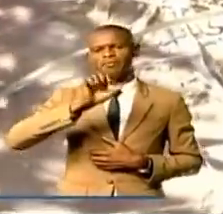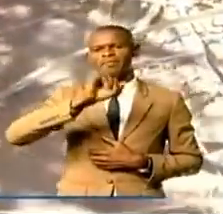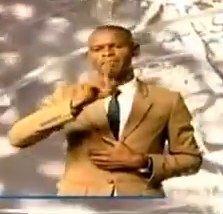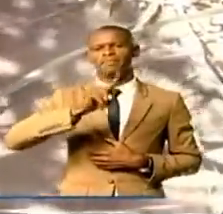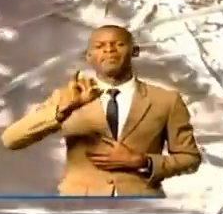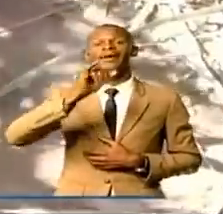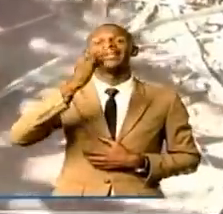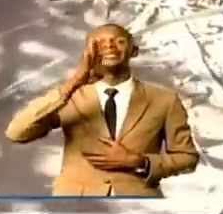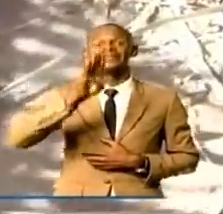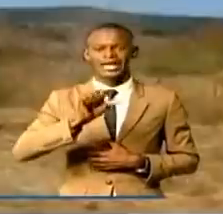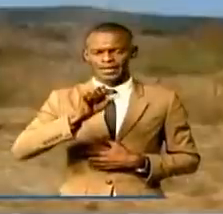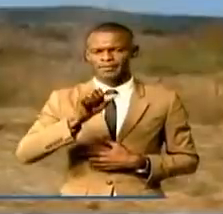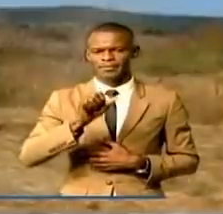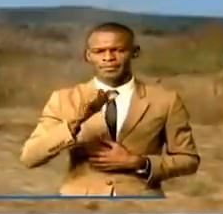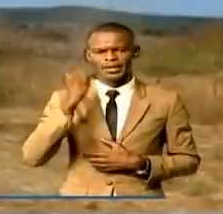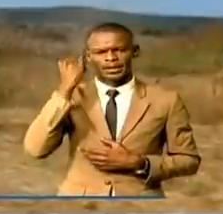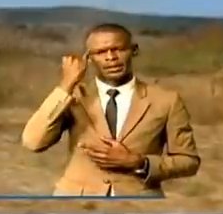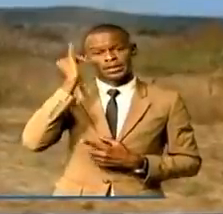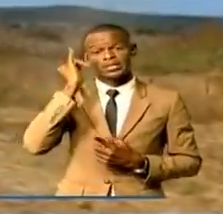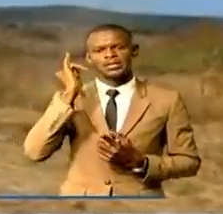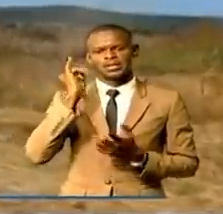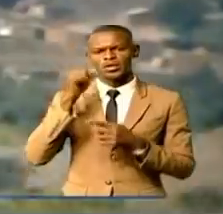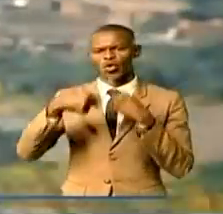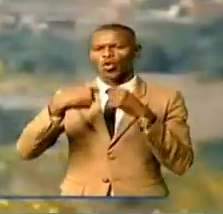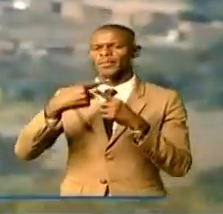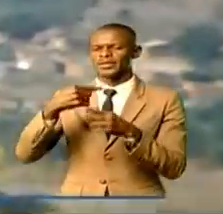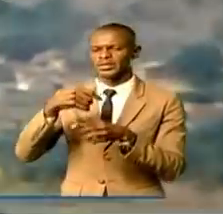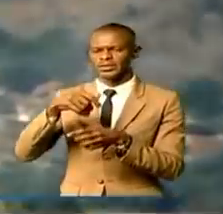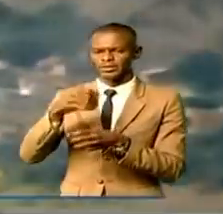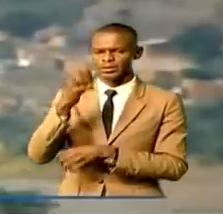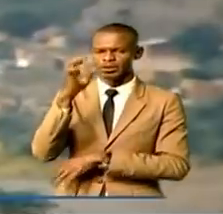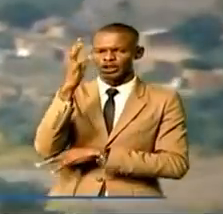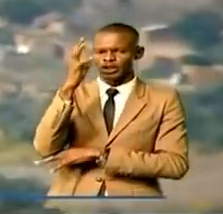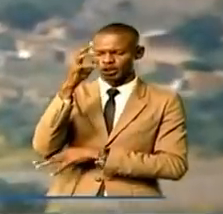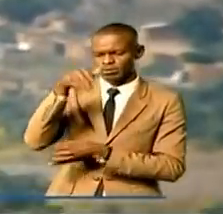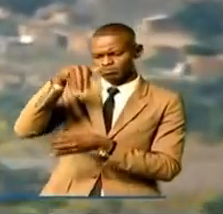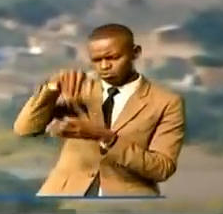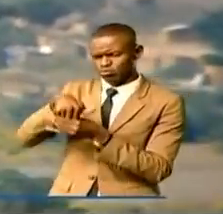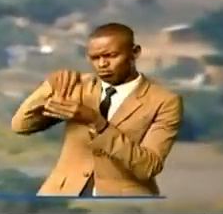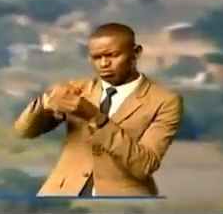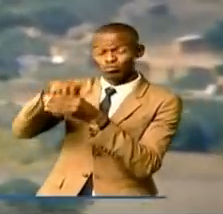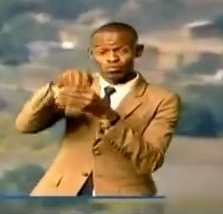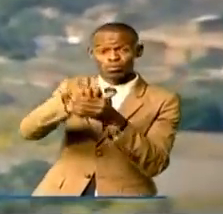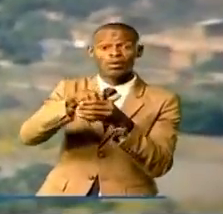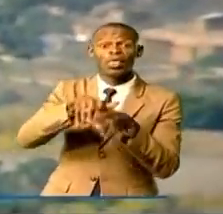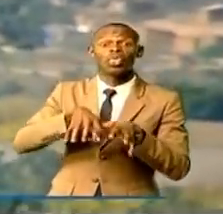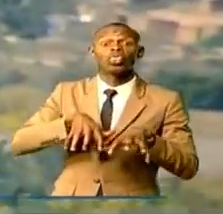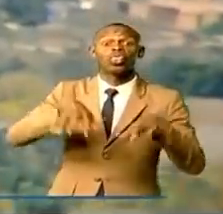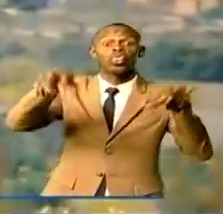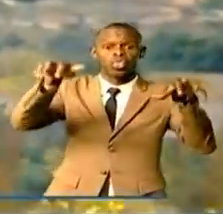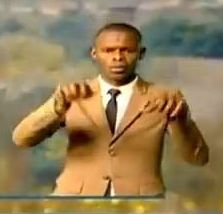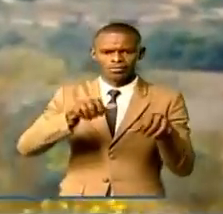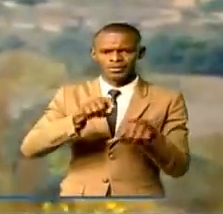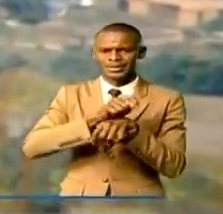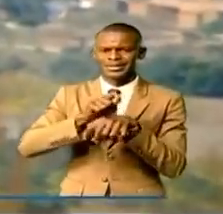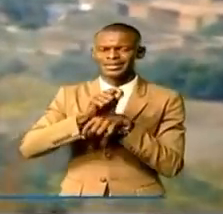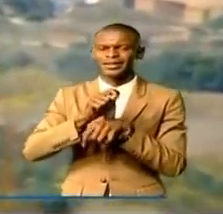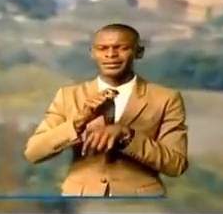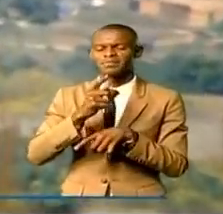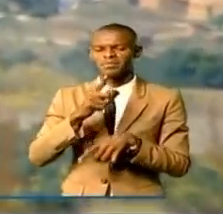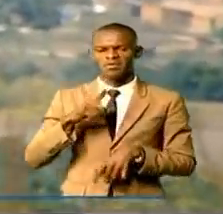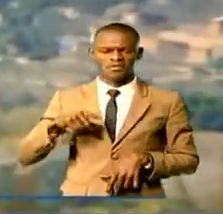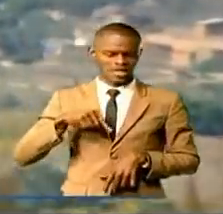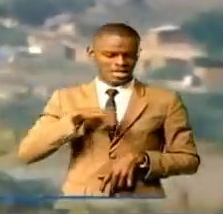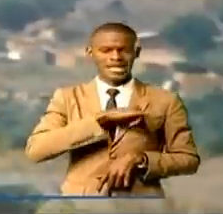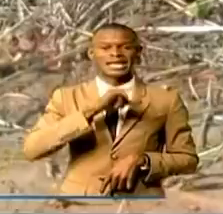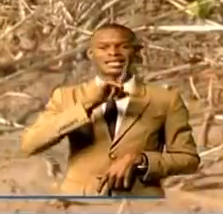sur 91 hectares au site Kabounené dans la commune de Chitourou à Likassi. Ceci pour lutter contre le réchauffement climatique